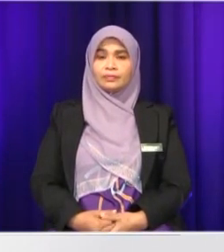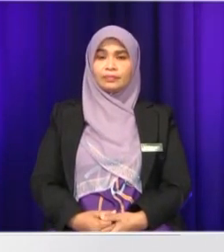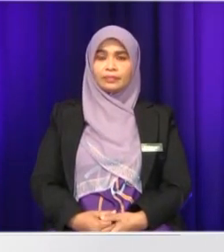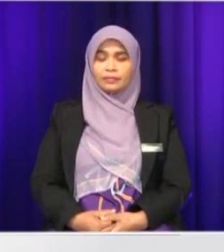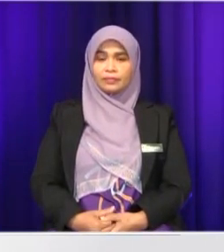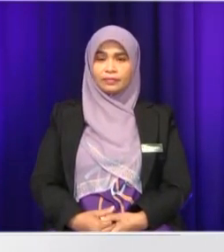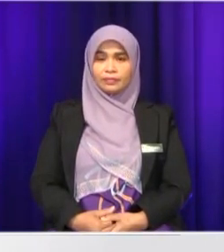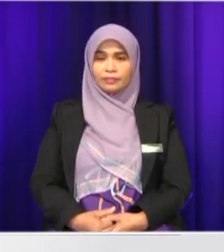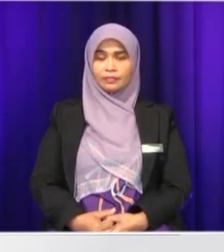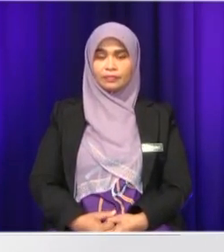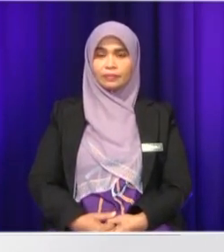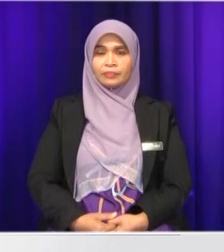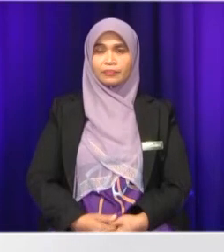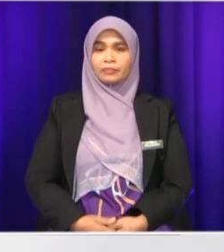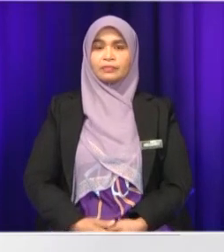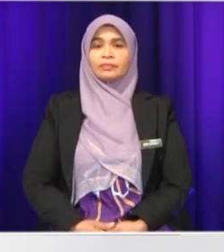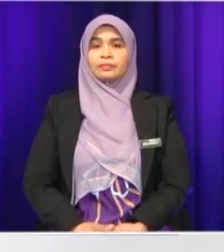ini kita masak